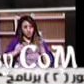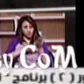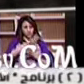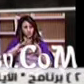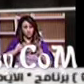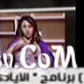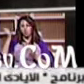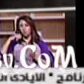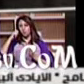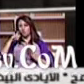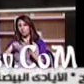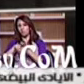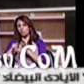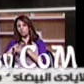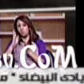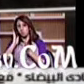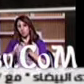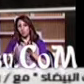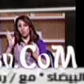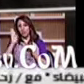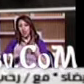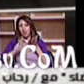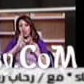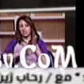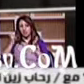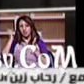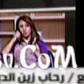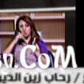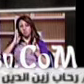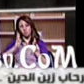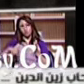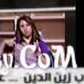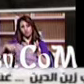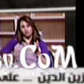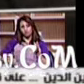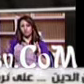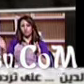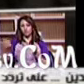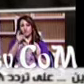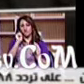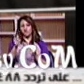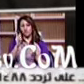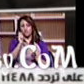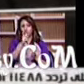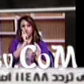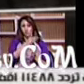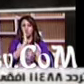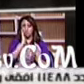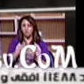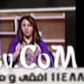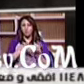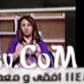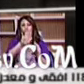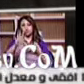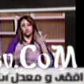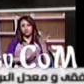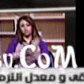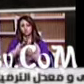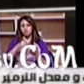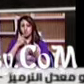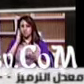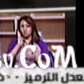البلطجيه والمسجلين خطر وتعبئ وتحشد للسلاح وتريد ان تستثمر هذا الجو مره اخرى لا احنا